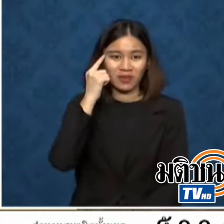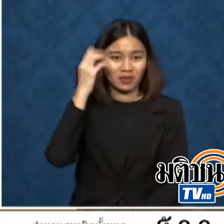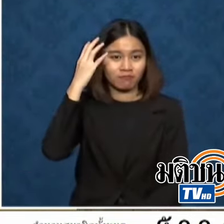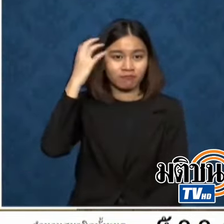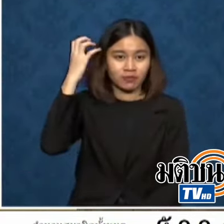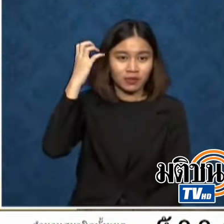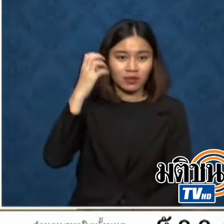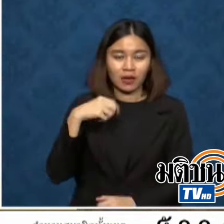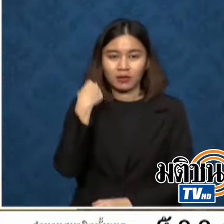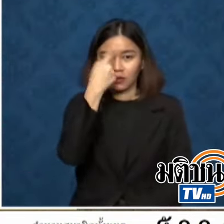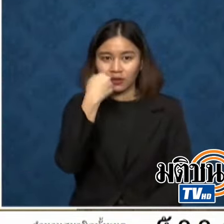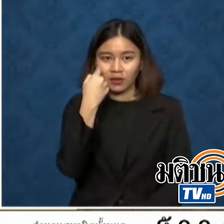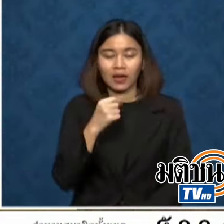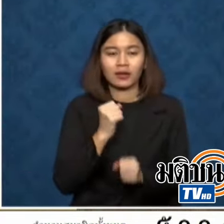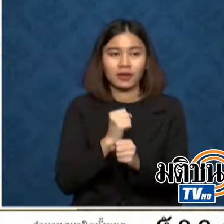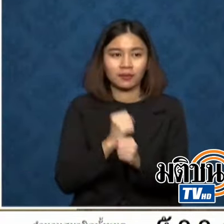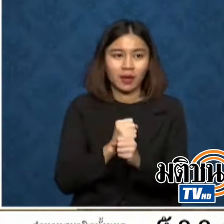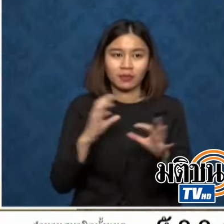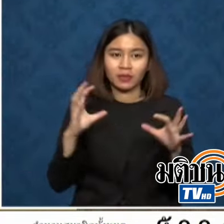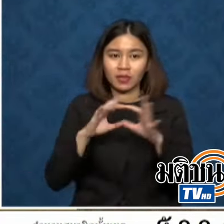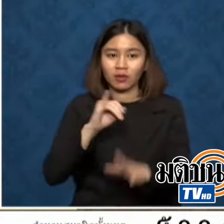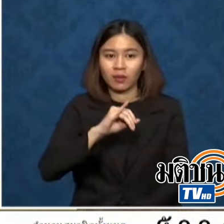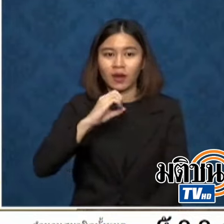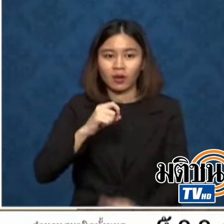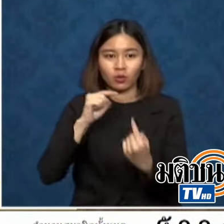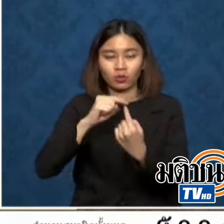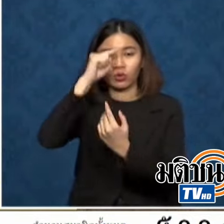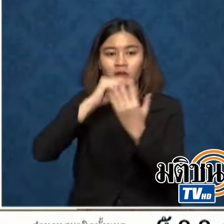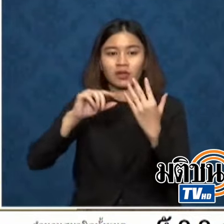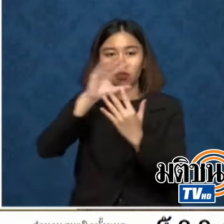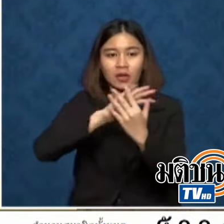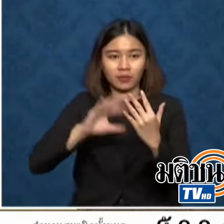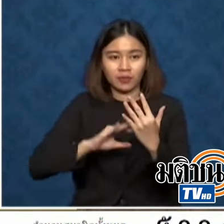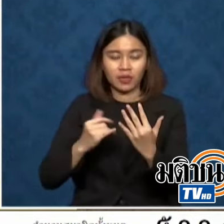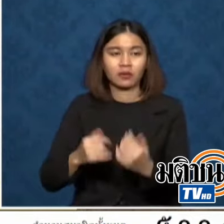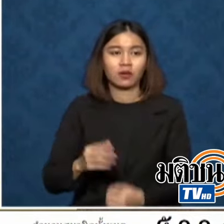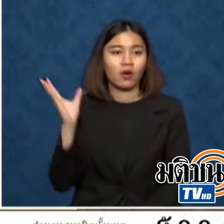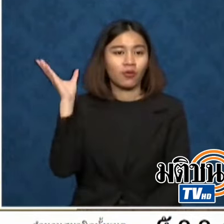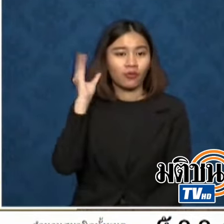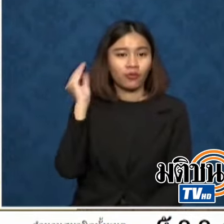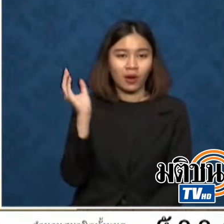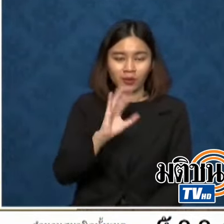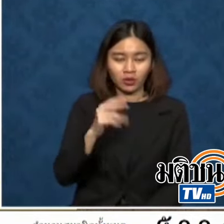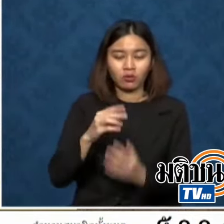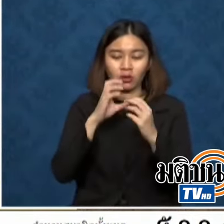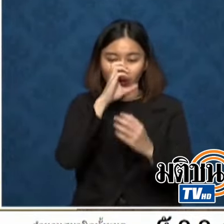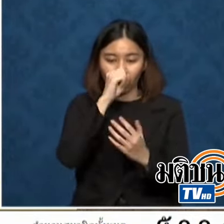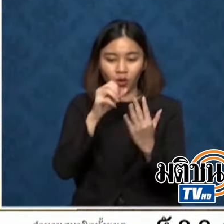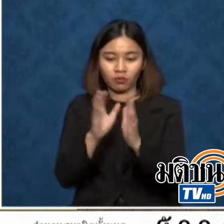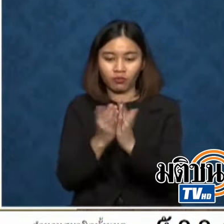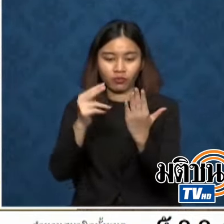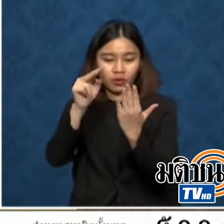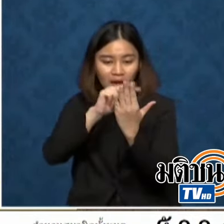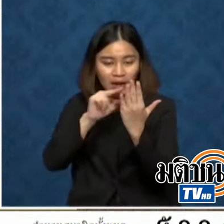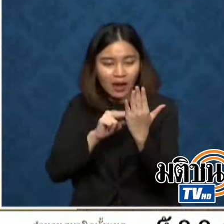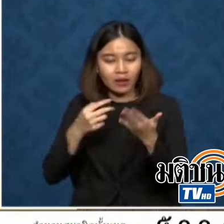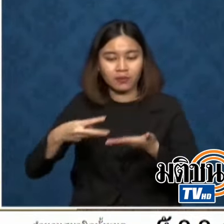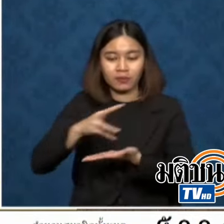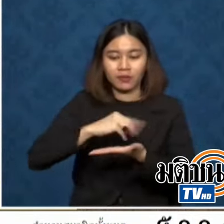ออกว่าใครกันแน่ที่เป็นคนทำพวกเกี่ยวกับไอในประเทศไทยท่านลองไม่ต้องฟังผมท่านลองอ่านดูครับว่า